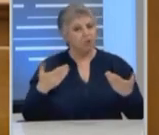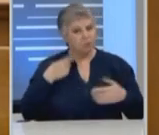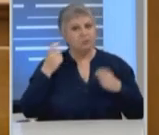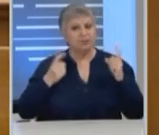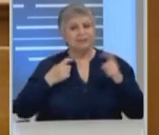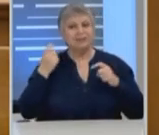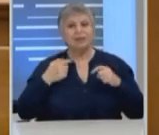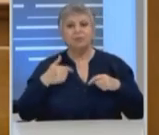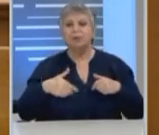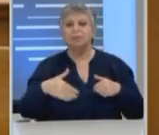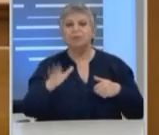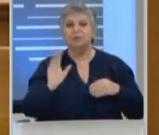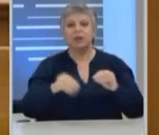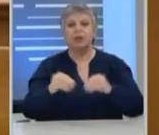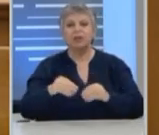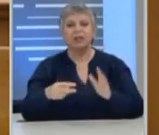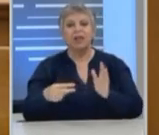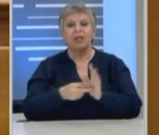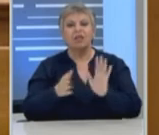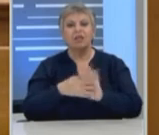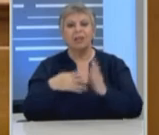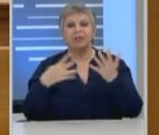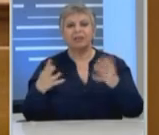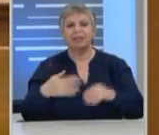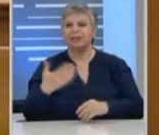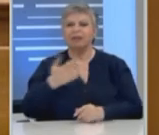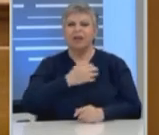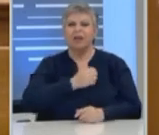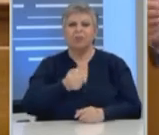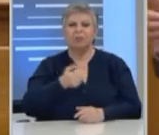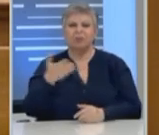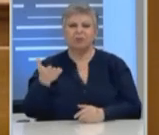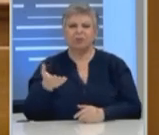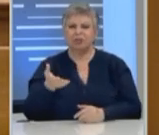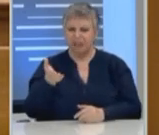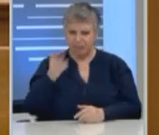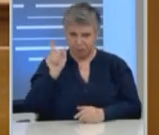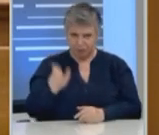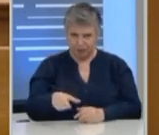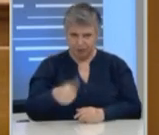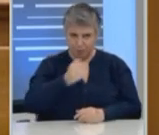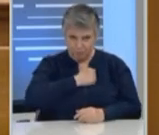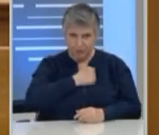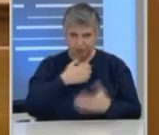του 19, με ποιο αφήγημα και με ποια αξιοπιστία? Ποιος θα σας πιστεύει τότε?